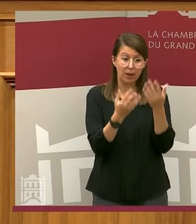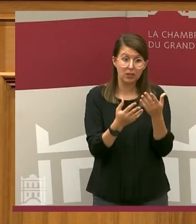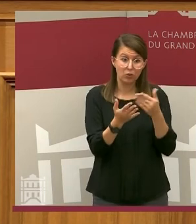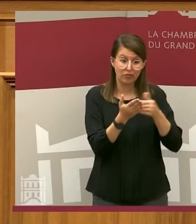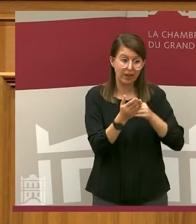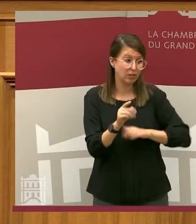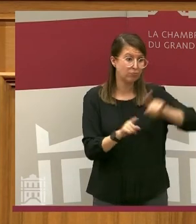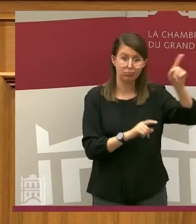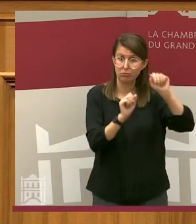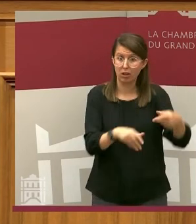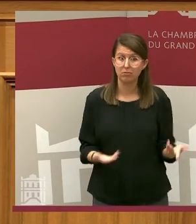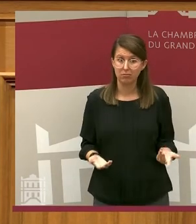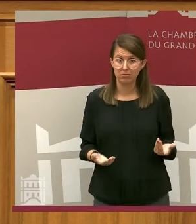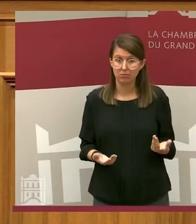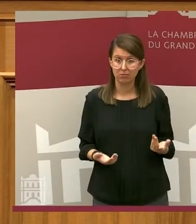die Leute gehen können.